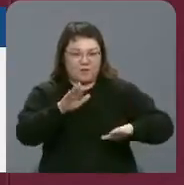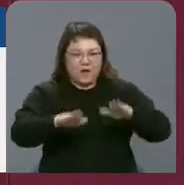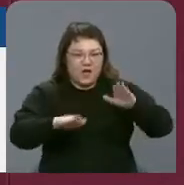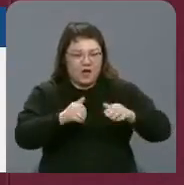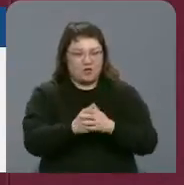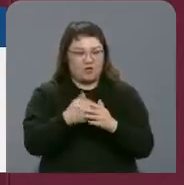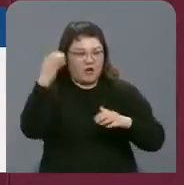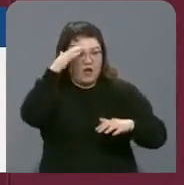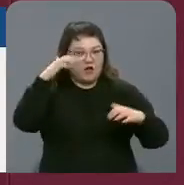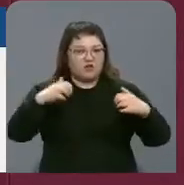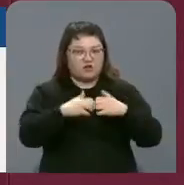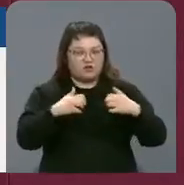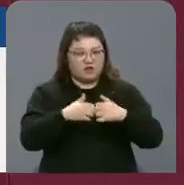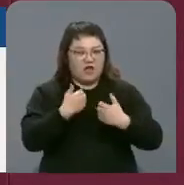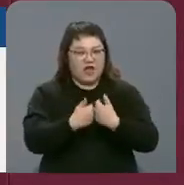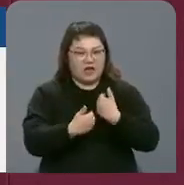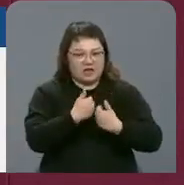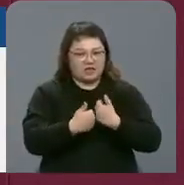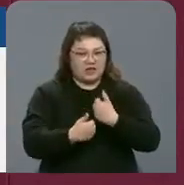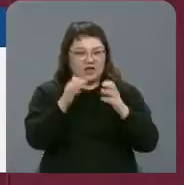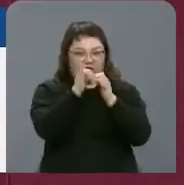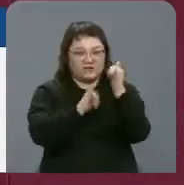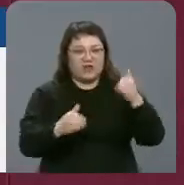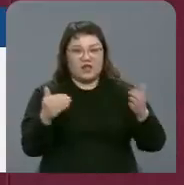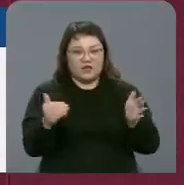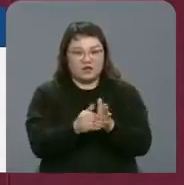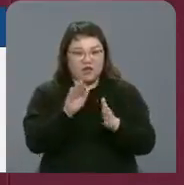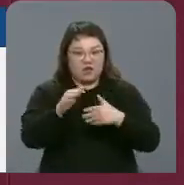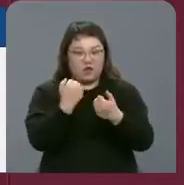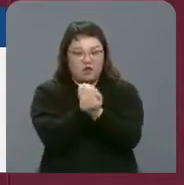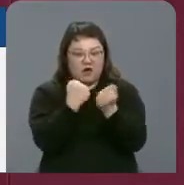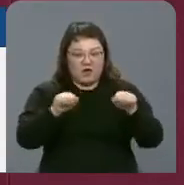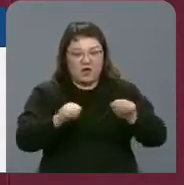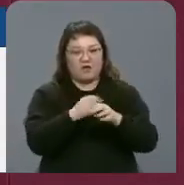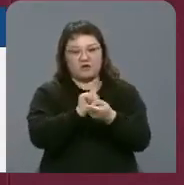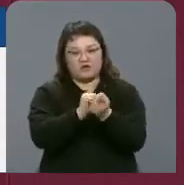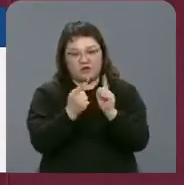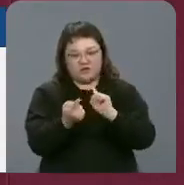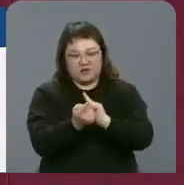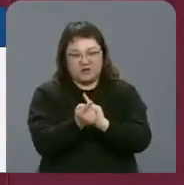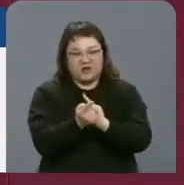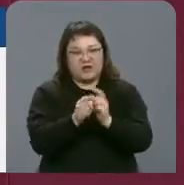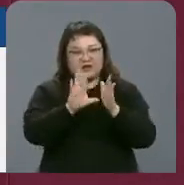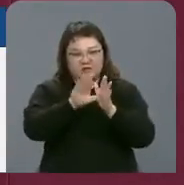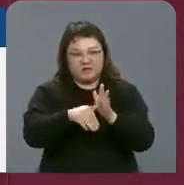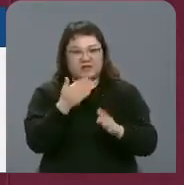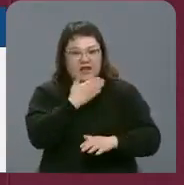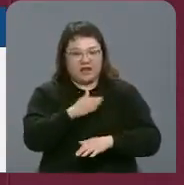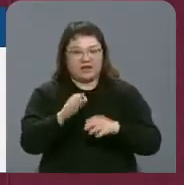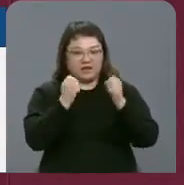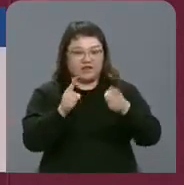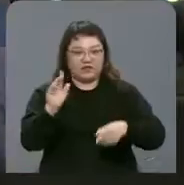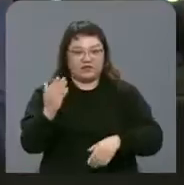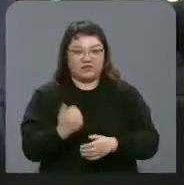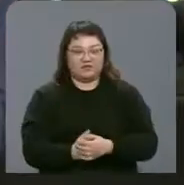시기 갈등과 반목의 역사를 마무리하고 화해와 상생의 시대로 나가는 계기가 될